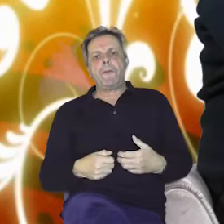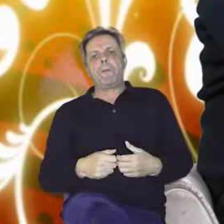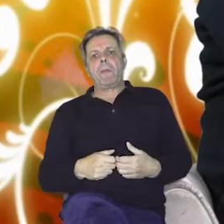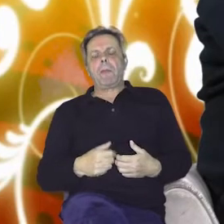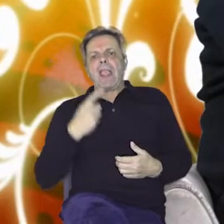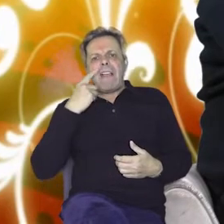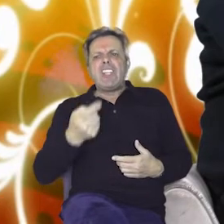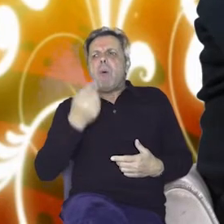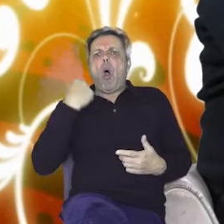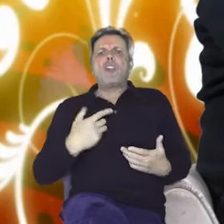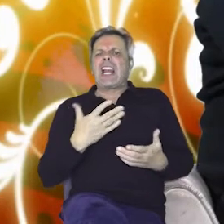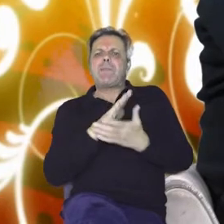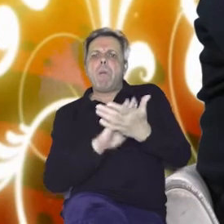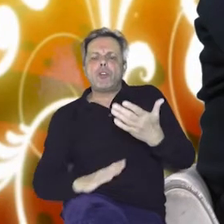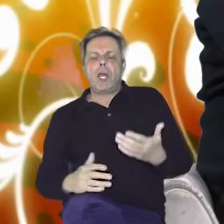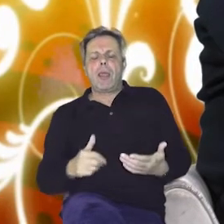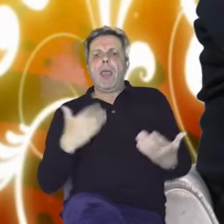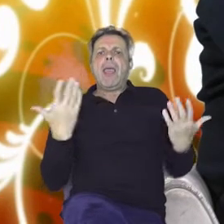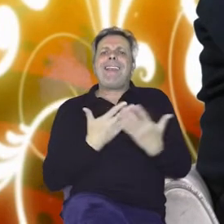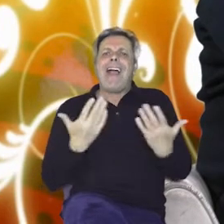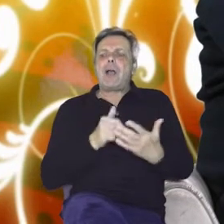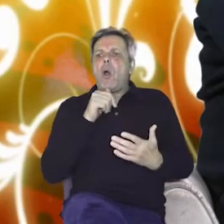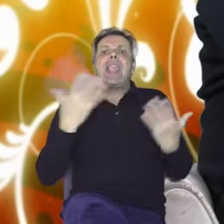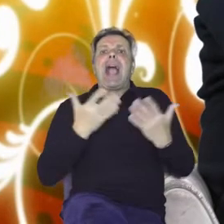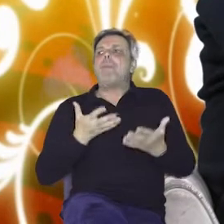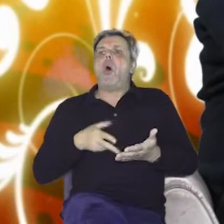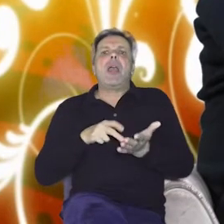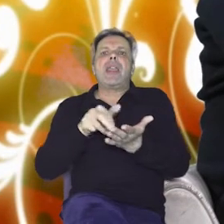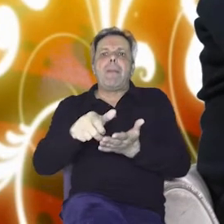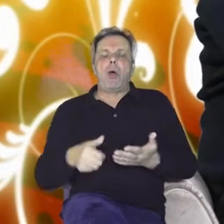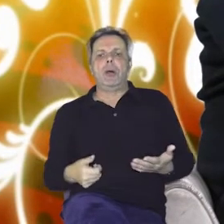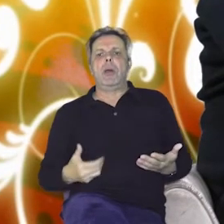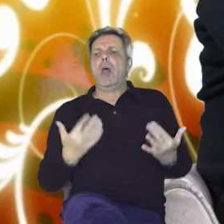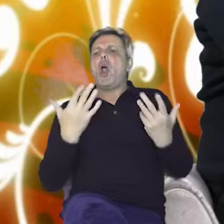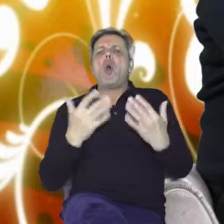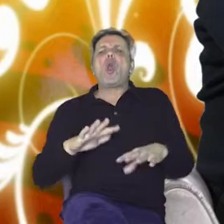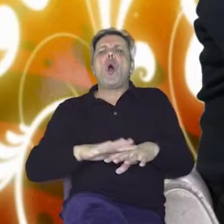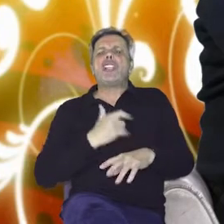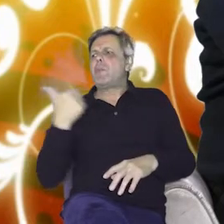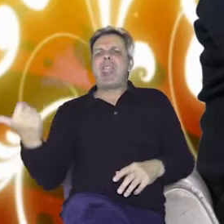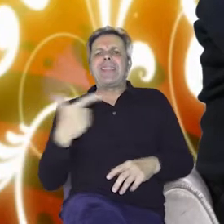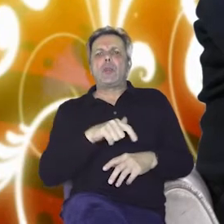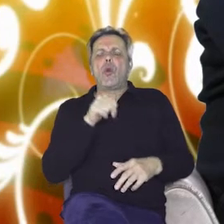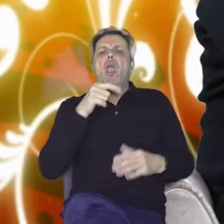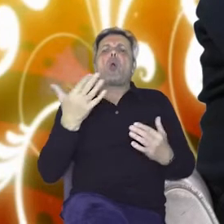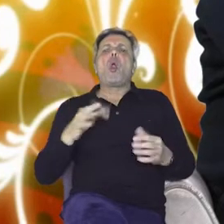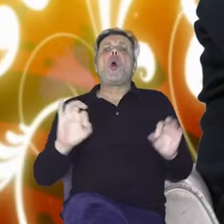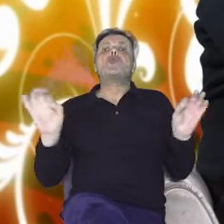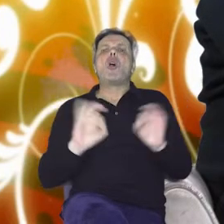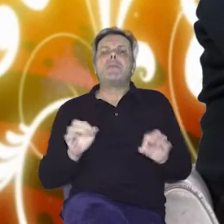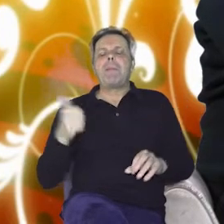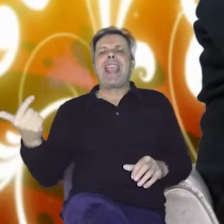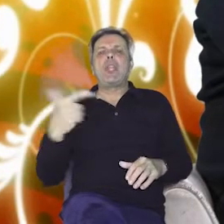vidimo odakle smo krenuli, kako i kamo idemo, koliko osjetimo jedni druge i koliko smo spremni jedni